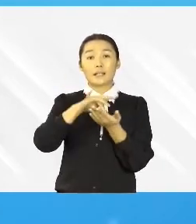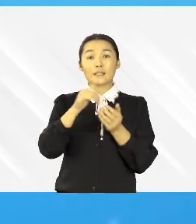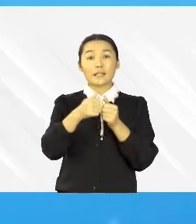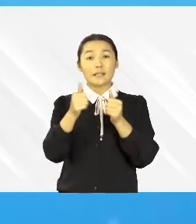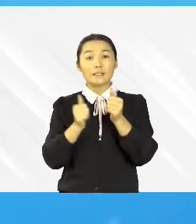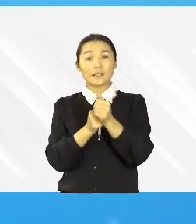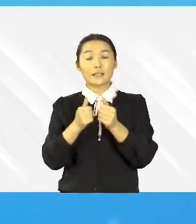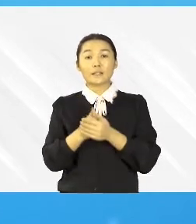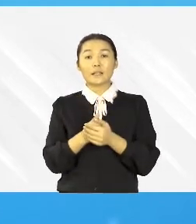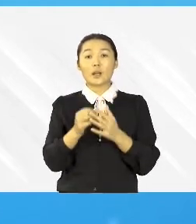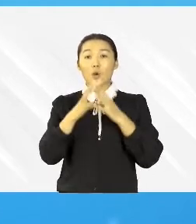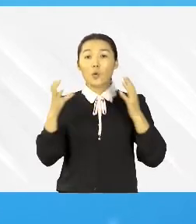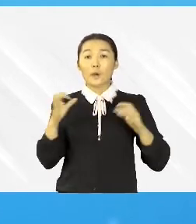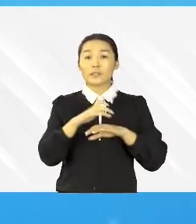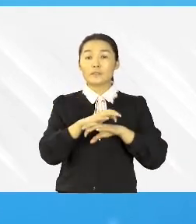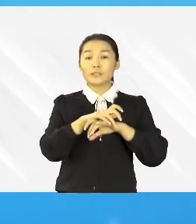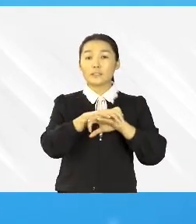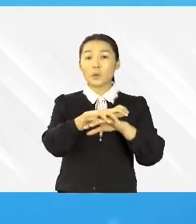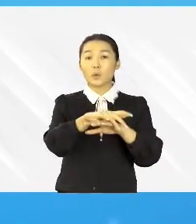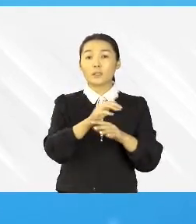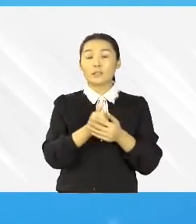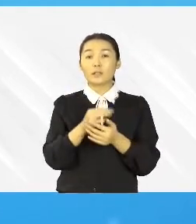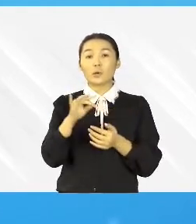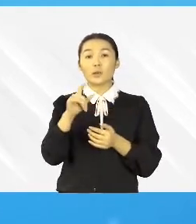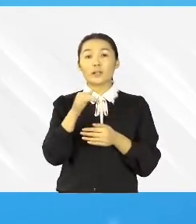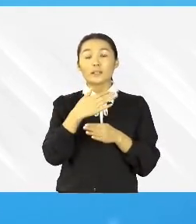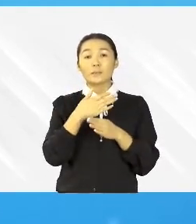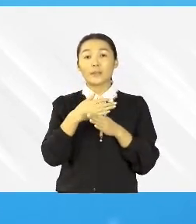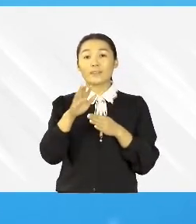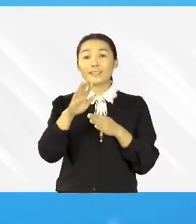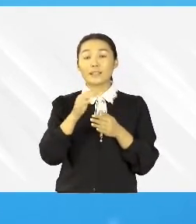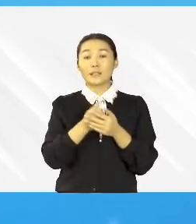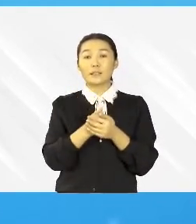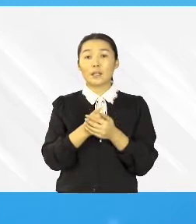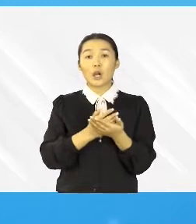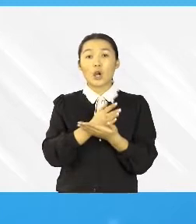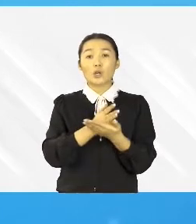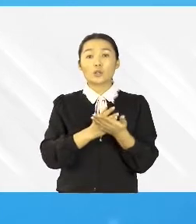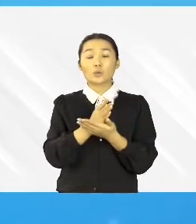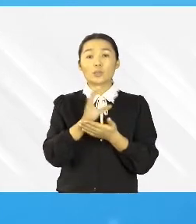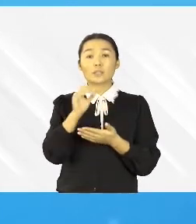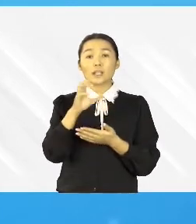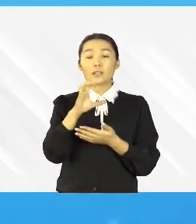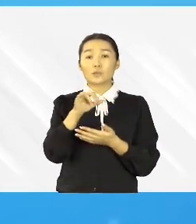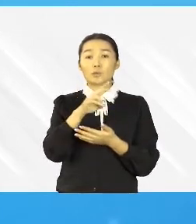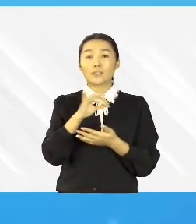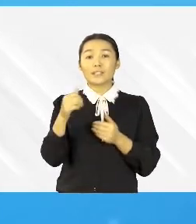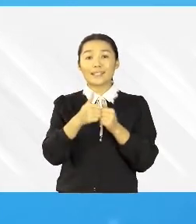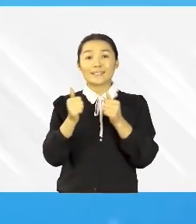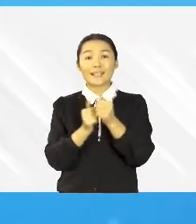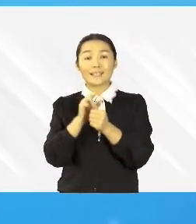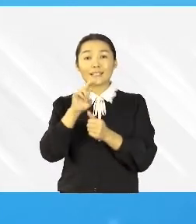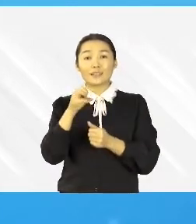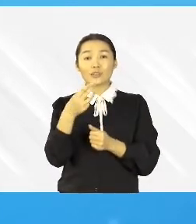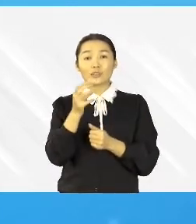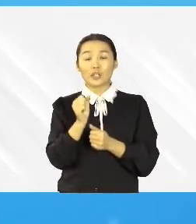У большинства насекомых органами выделения служат мальпигиевые сосуды и задняя кишка. Они имеют вид